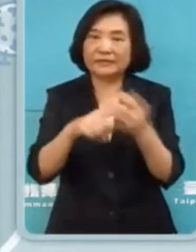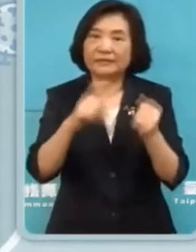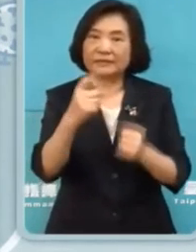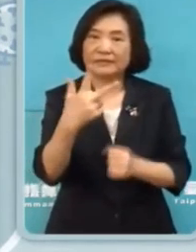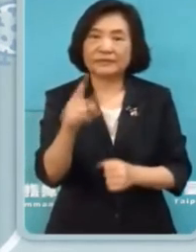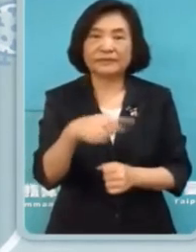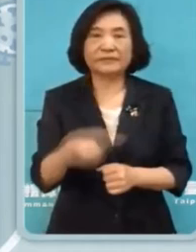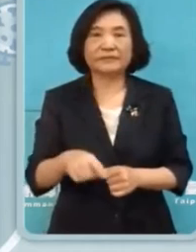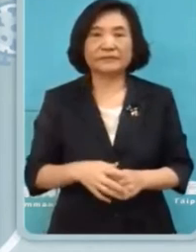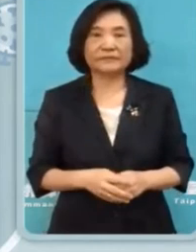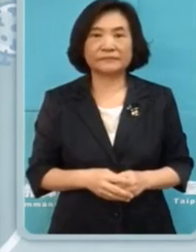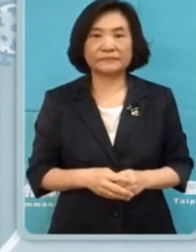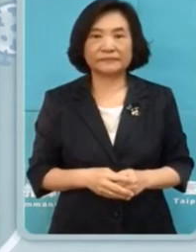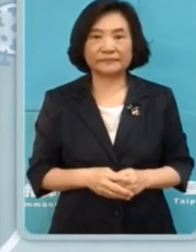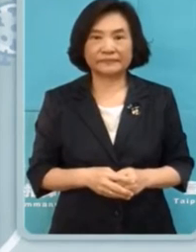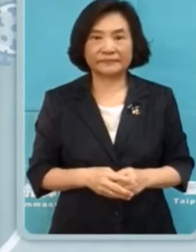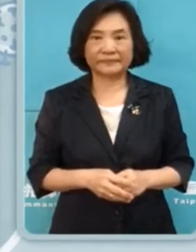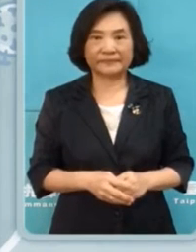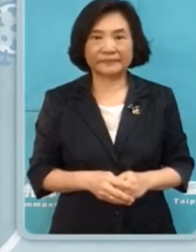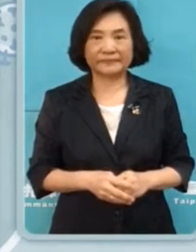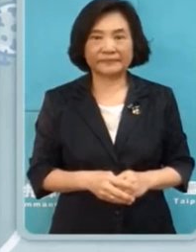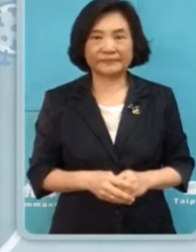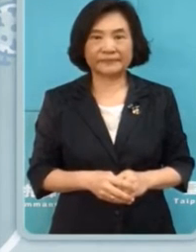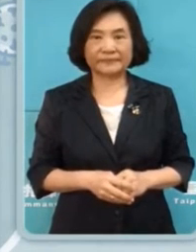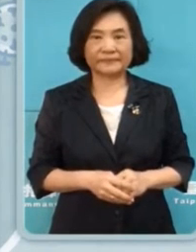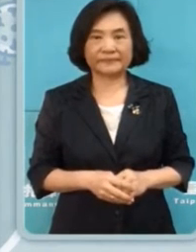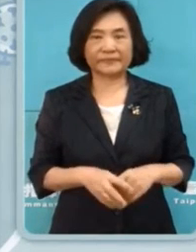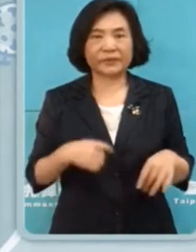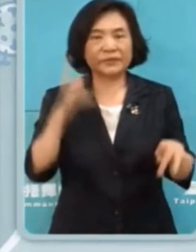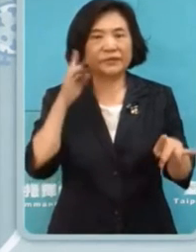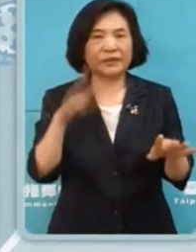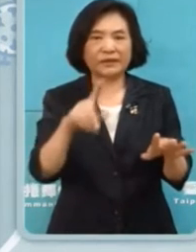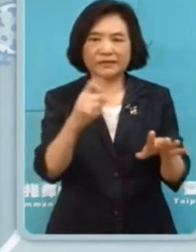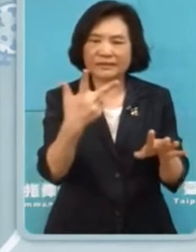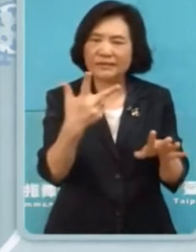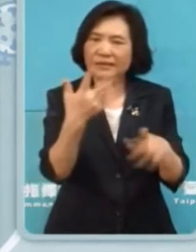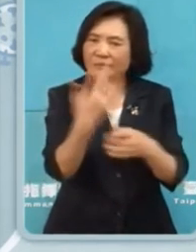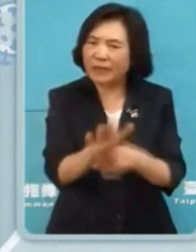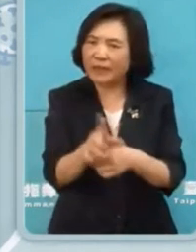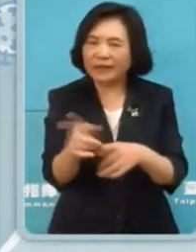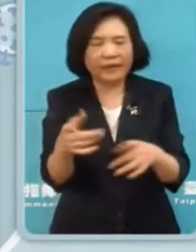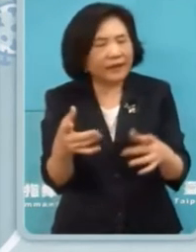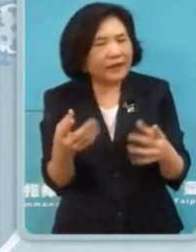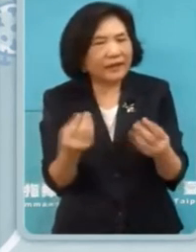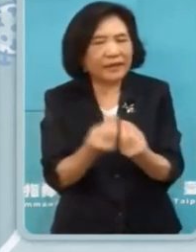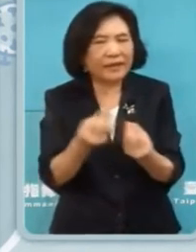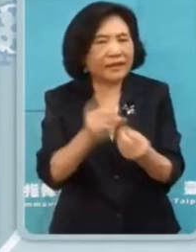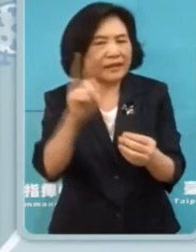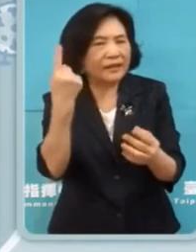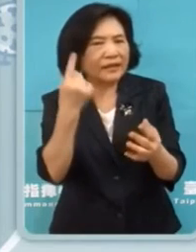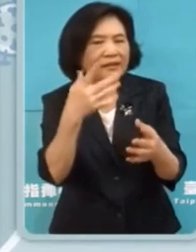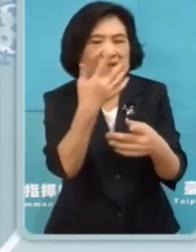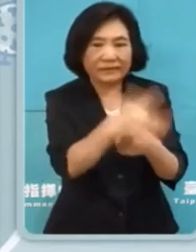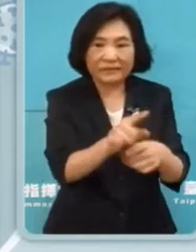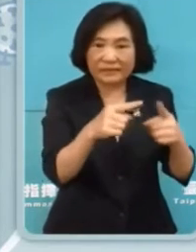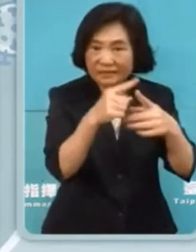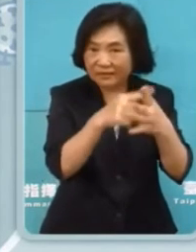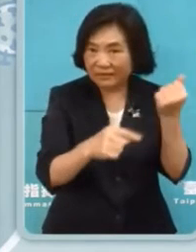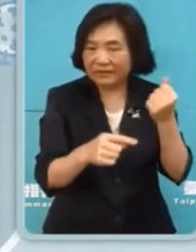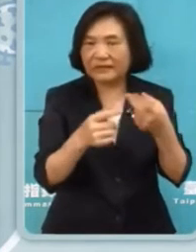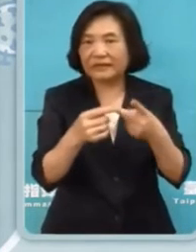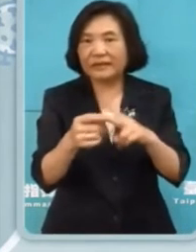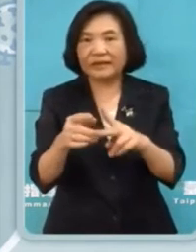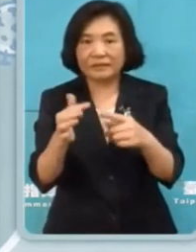我倒觉得那个数字反而不容易判读了，因为这个死亡的数字跟这